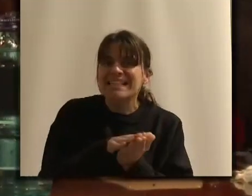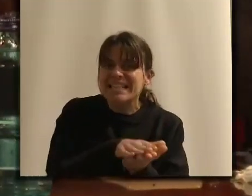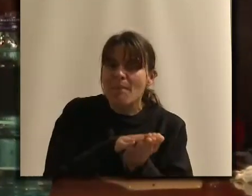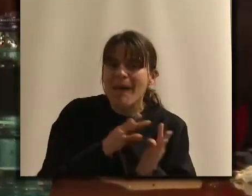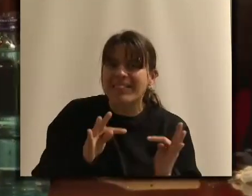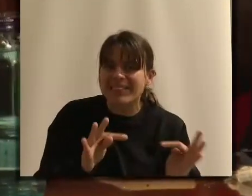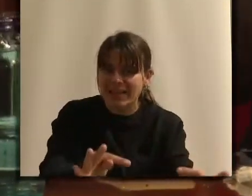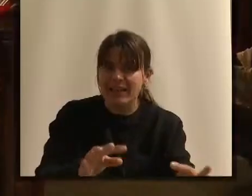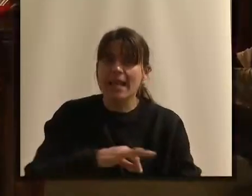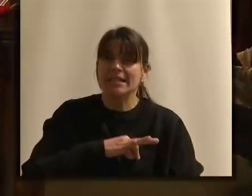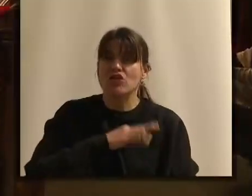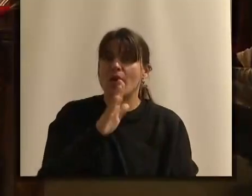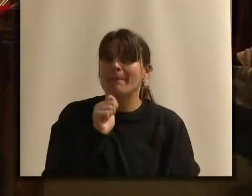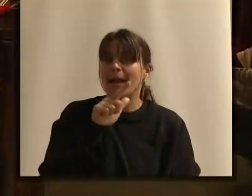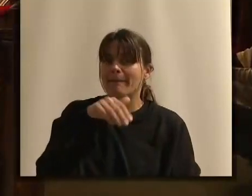Palmero.